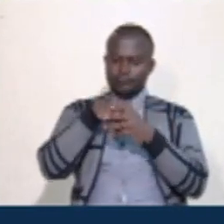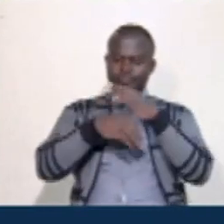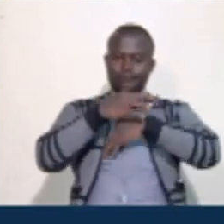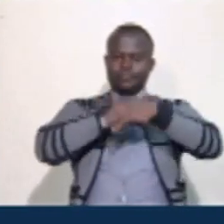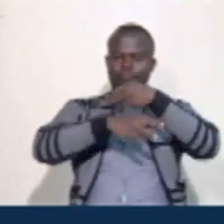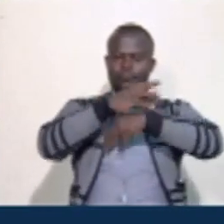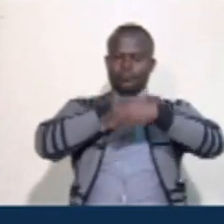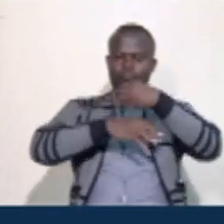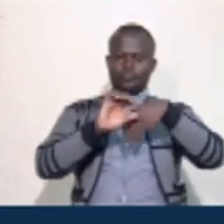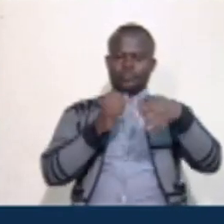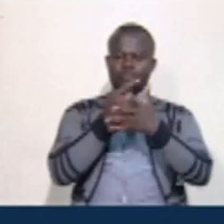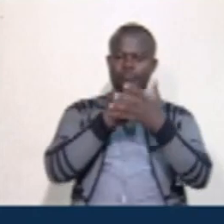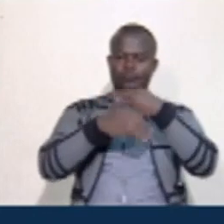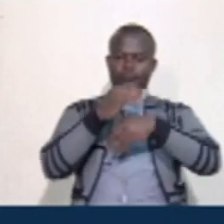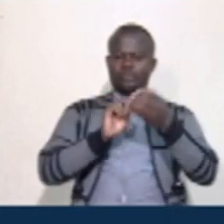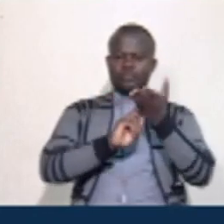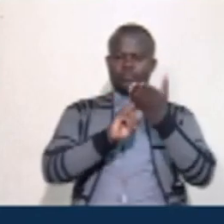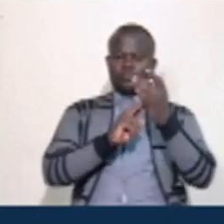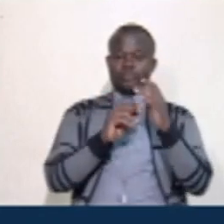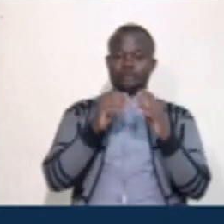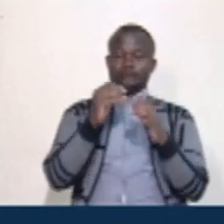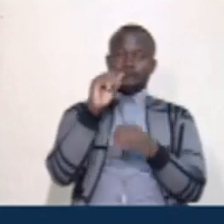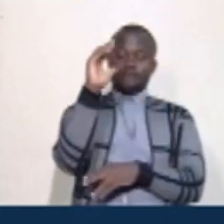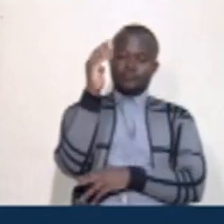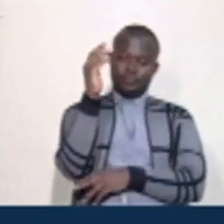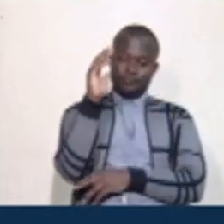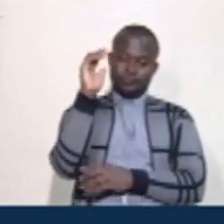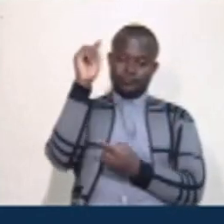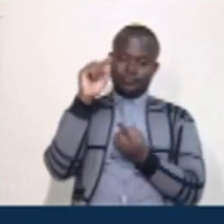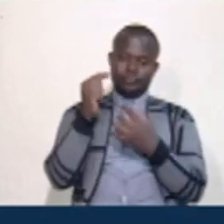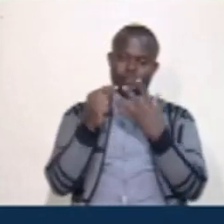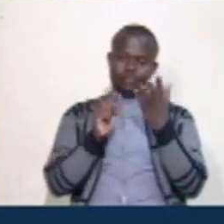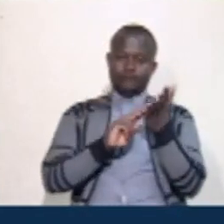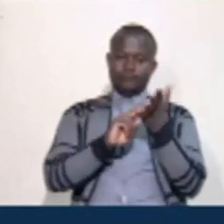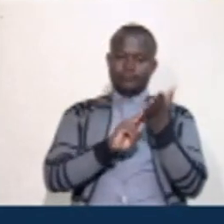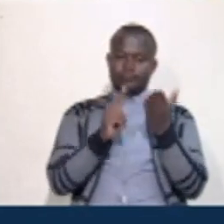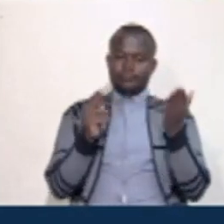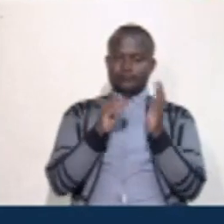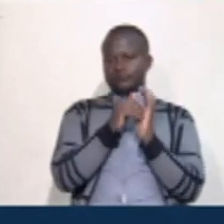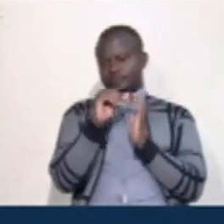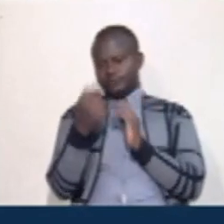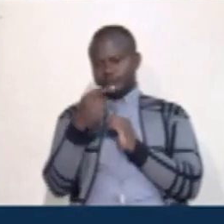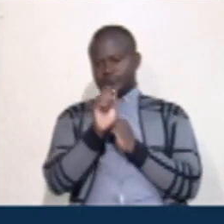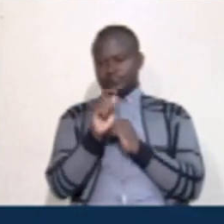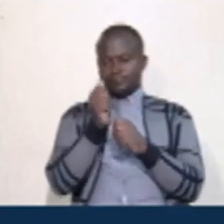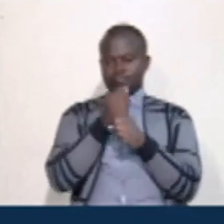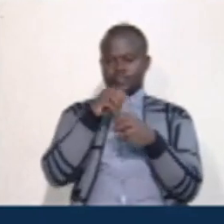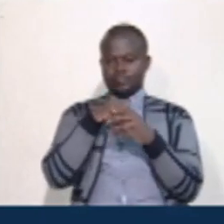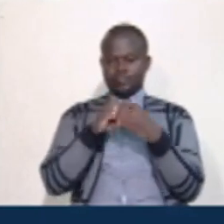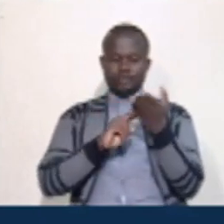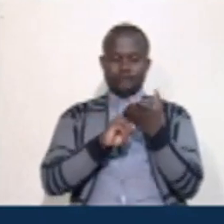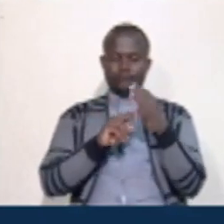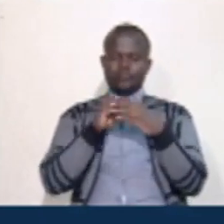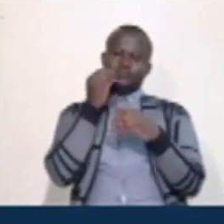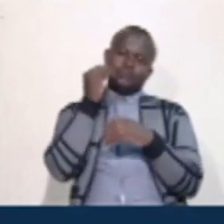n'inganda. Bizatuma inganda zikoresha ibiti zigabanya ingano y'ibyo zakoresha. Indi gazi tuzakoramo ni izakoreshwa